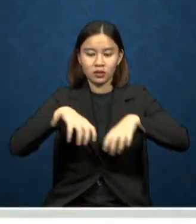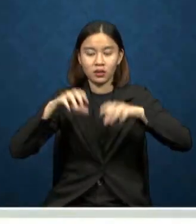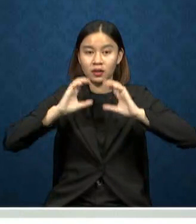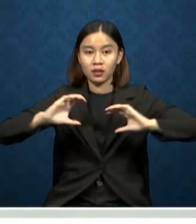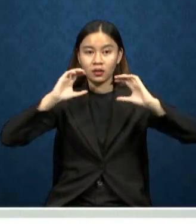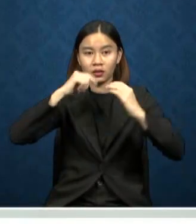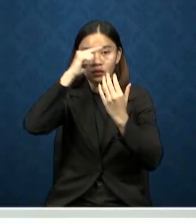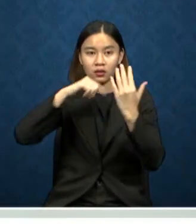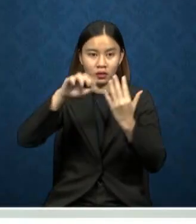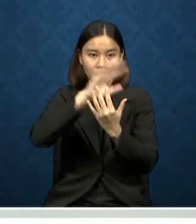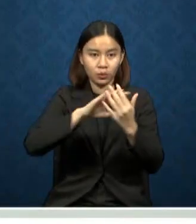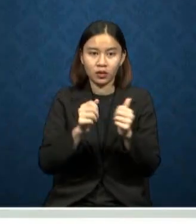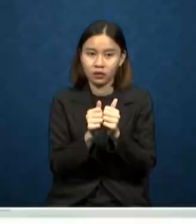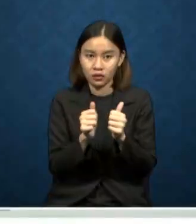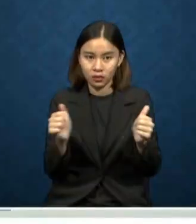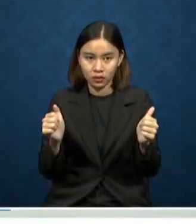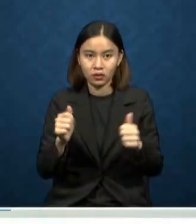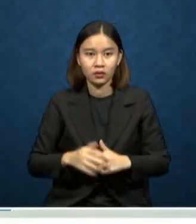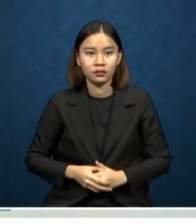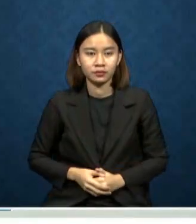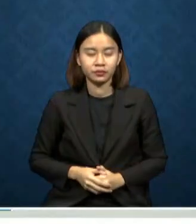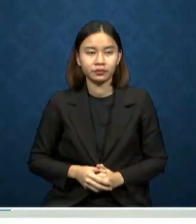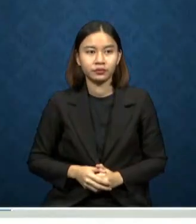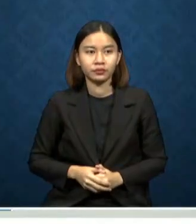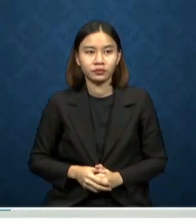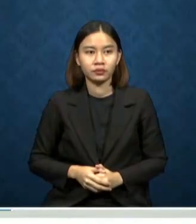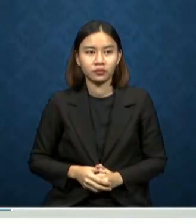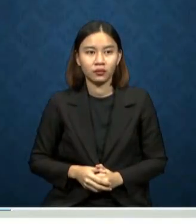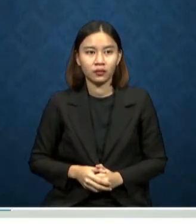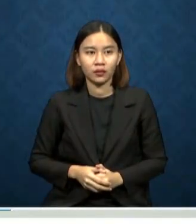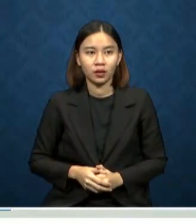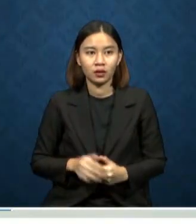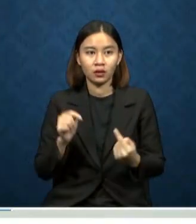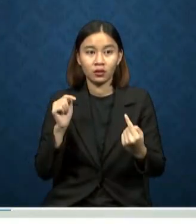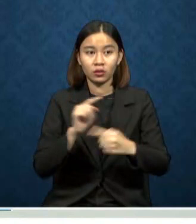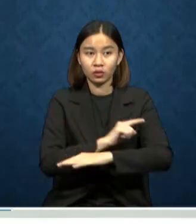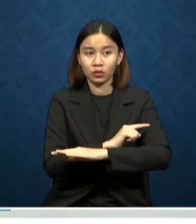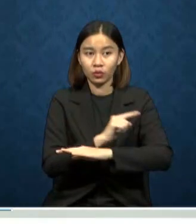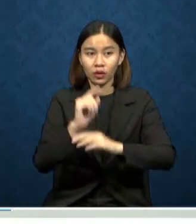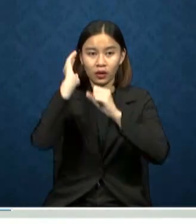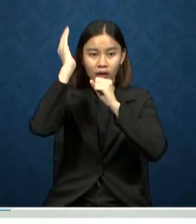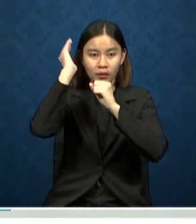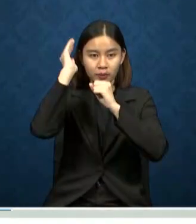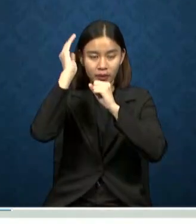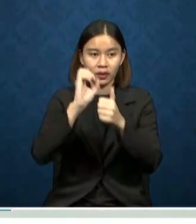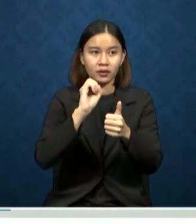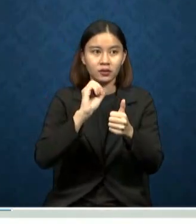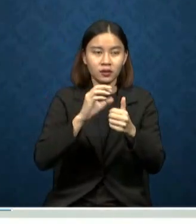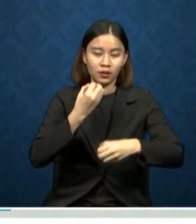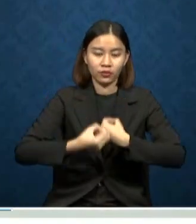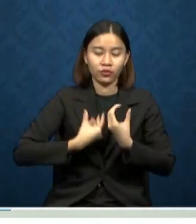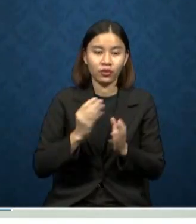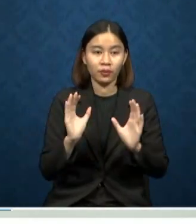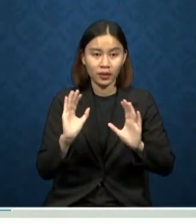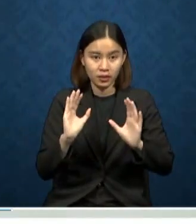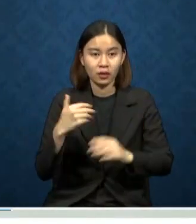ดินอย่างดียิ่งนะครับเราไม่ได้มีเฉพาะแค่วันอภิปรายเพื่อเสนอแนะความเห็น